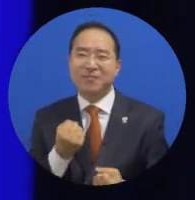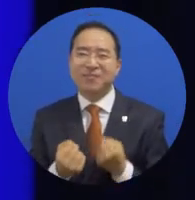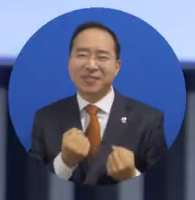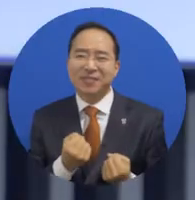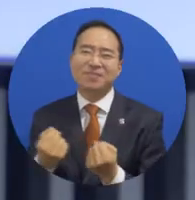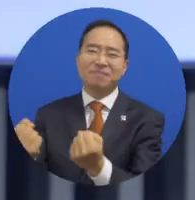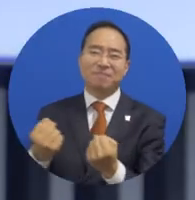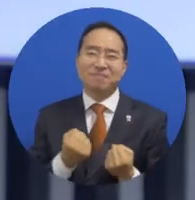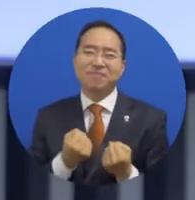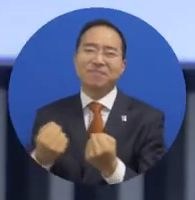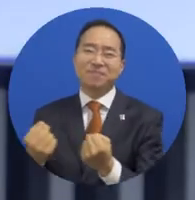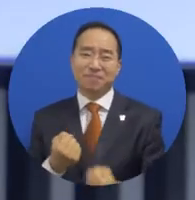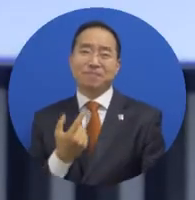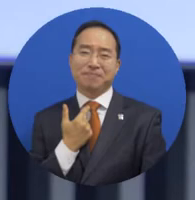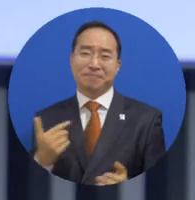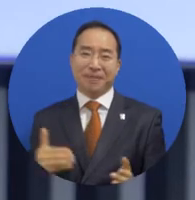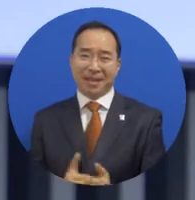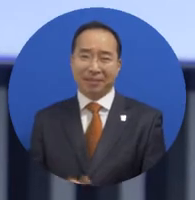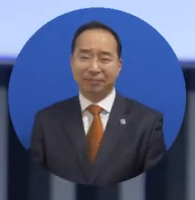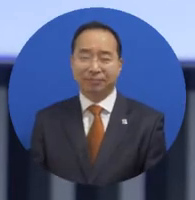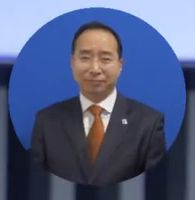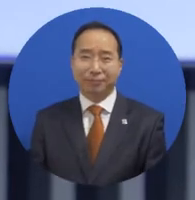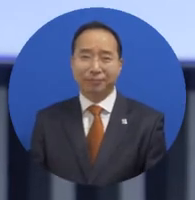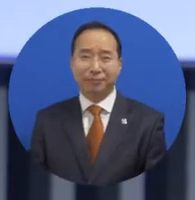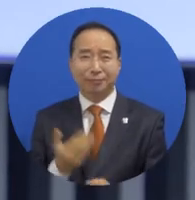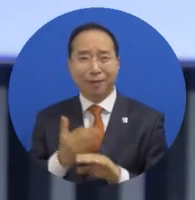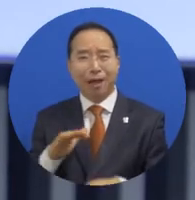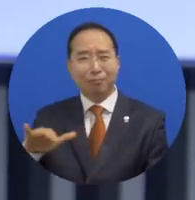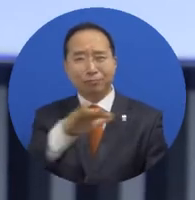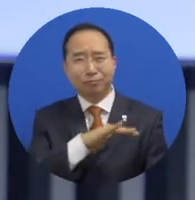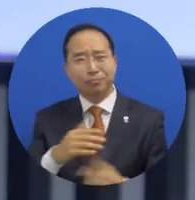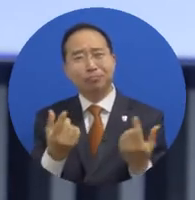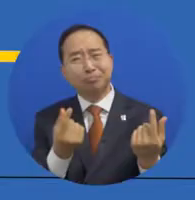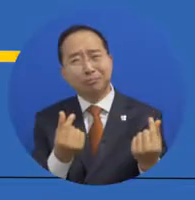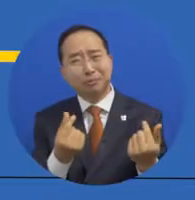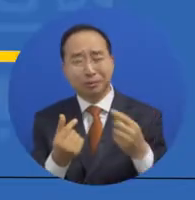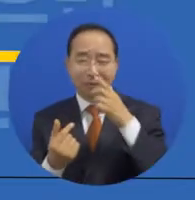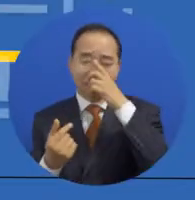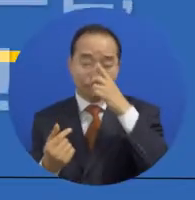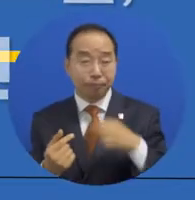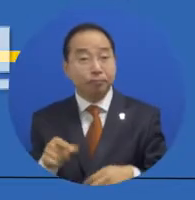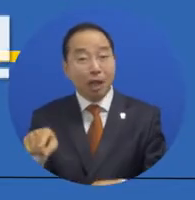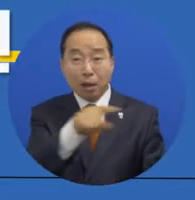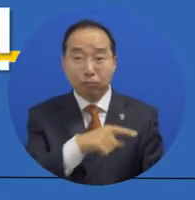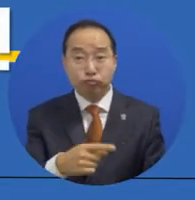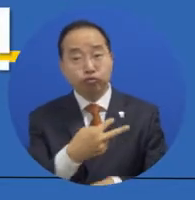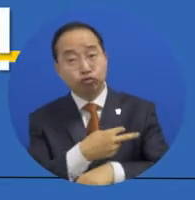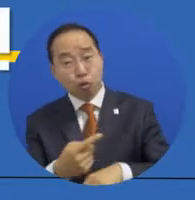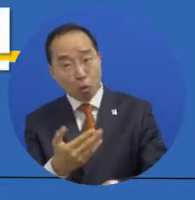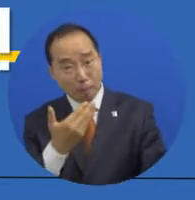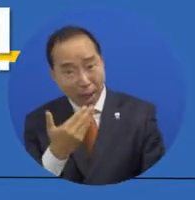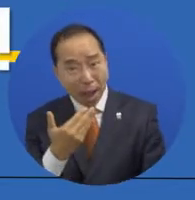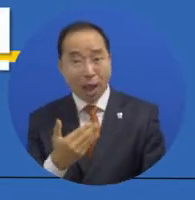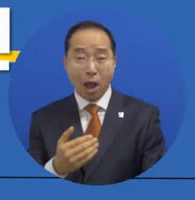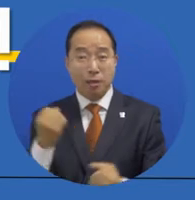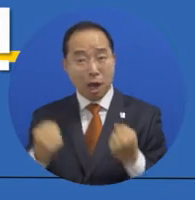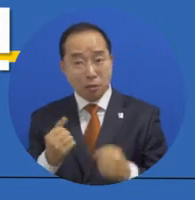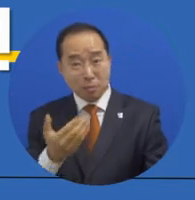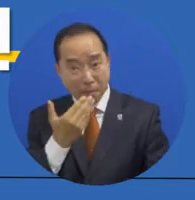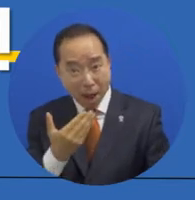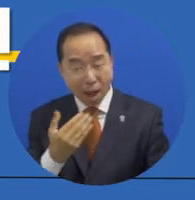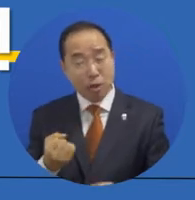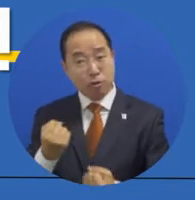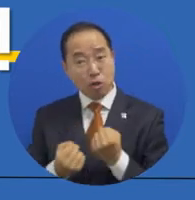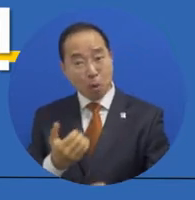됐습니다. 그런데 여기까지는 많은 분들이 비슷하게 하실 거예요. 나도 수영 조금 해. 달리기도 조금 해.